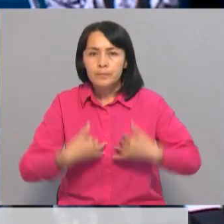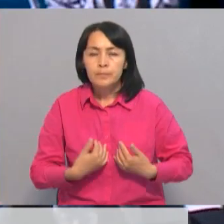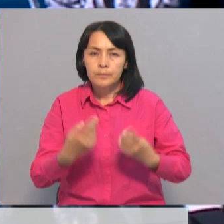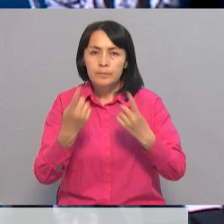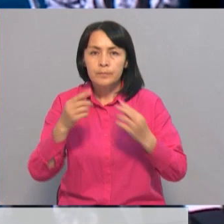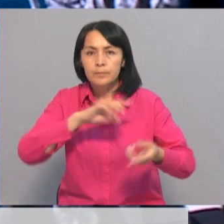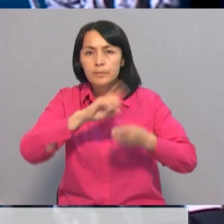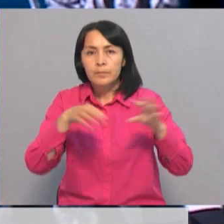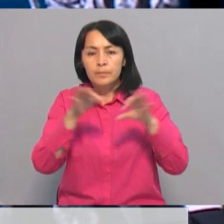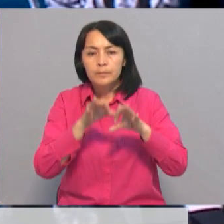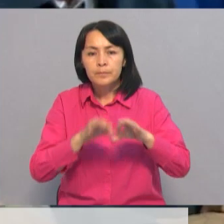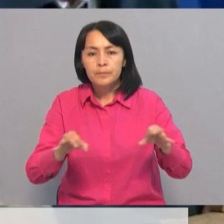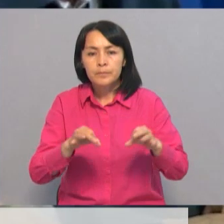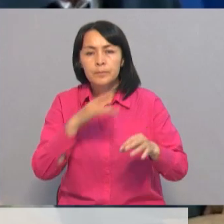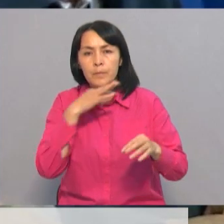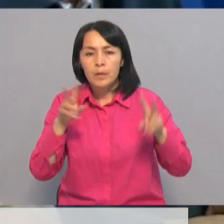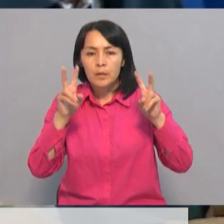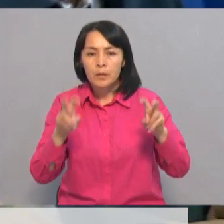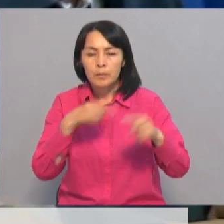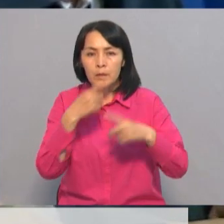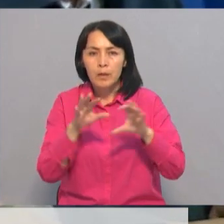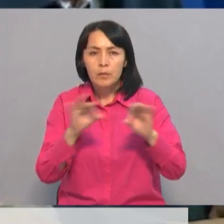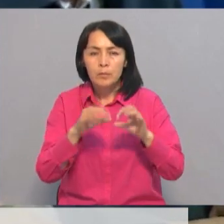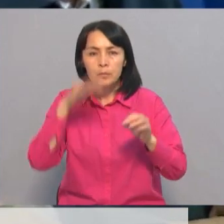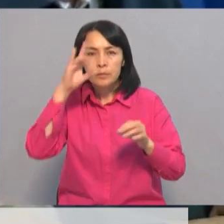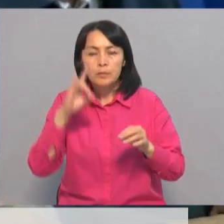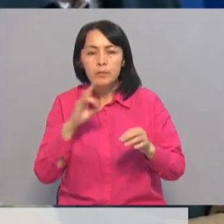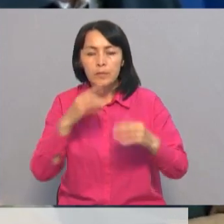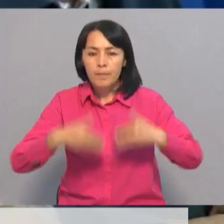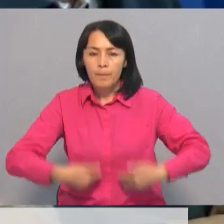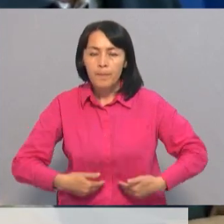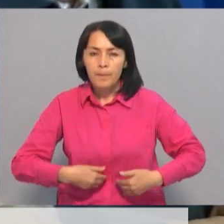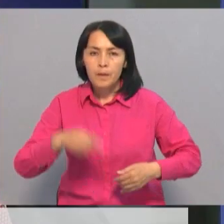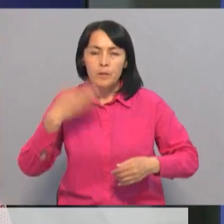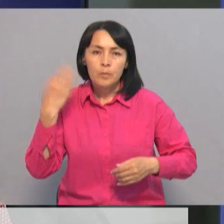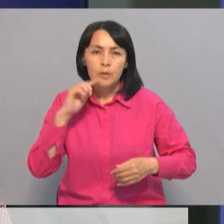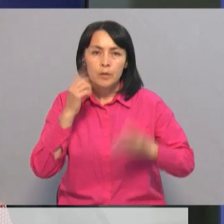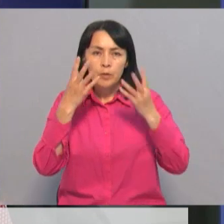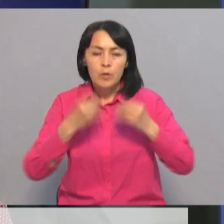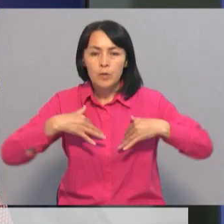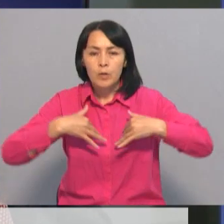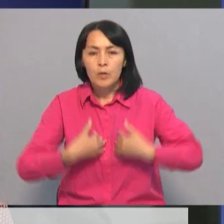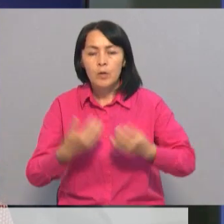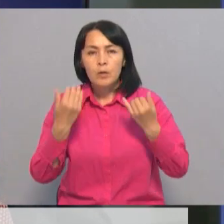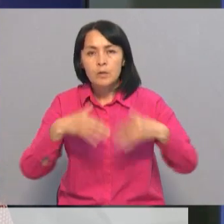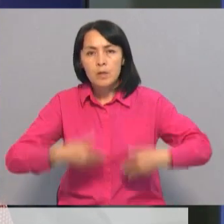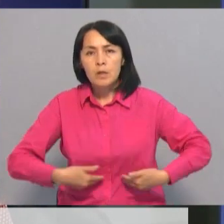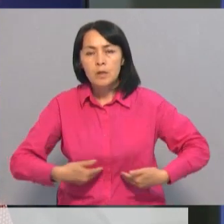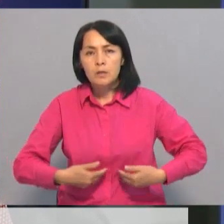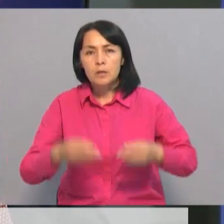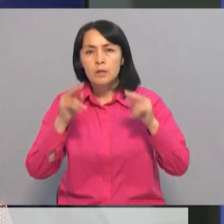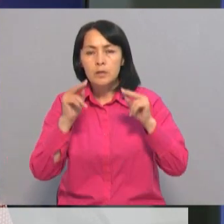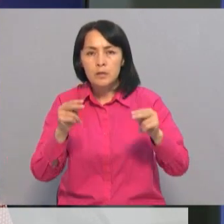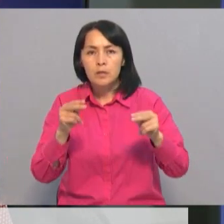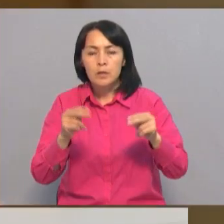қасиетке айналған тәуелсіздік туралы тақырыптар қозғалды. Қазақстандағы аштық пен саяси қуғын сүргін зардаптары, аштықтың ашты